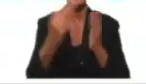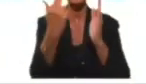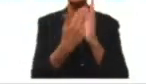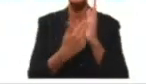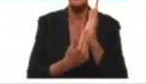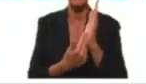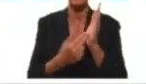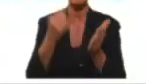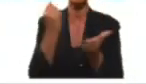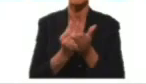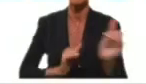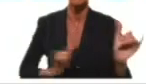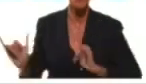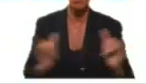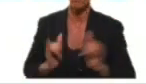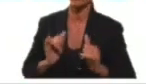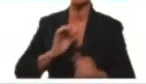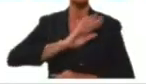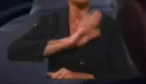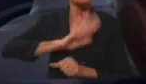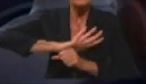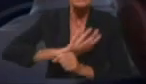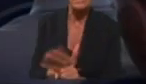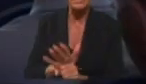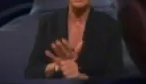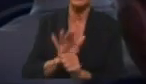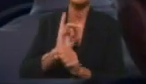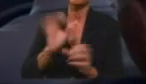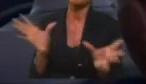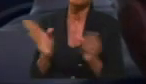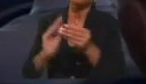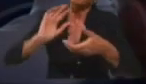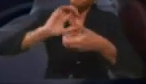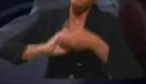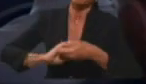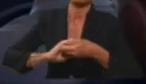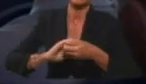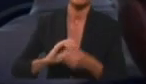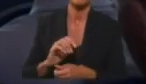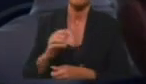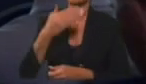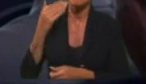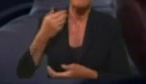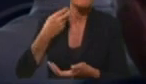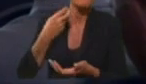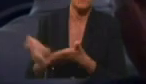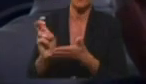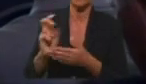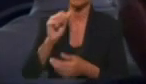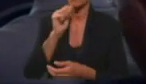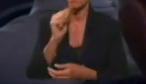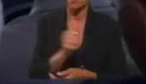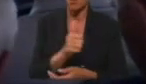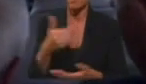jak praworządność, niedyskryminacja i właśnie solidarność. W Europie nie ma miejsca na wykluczenie i